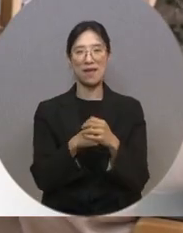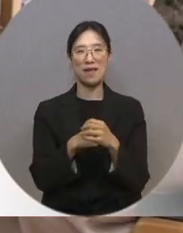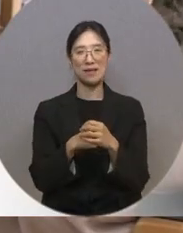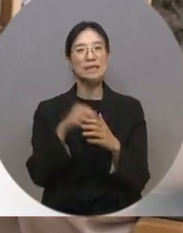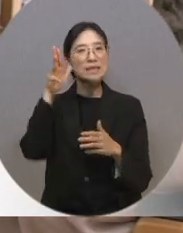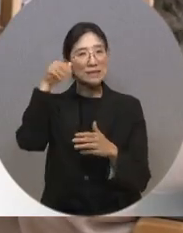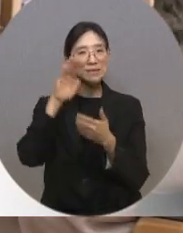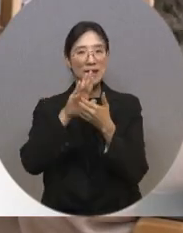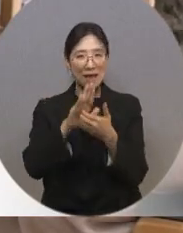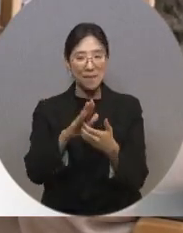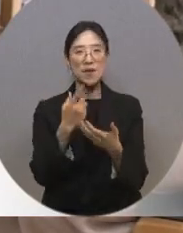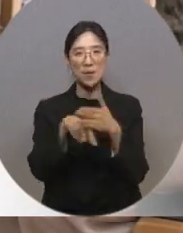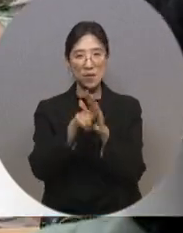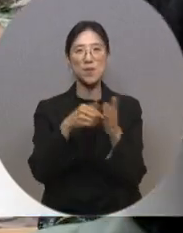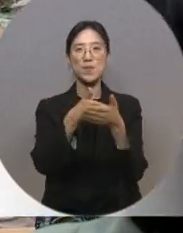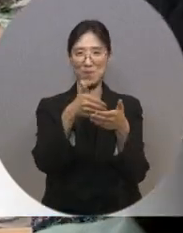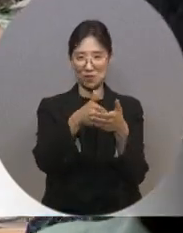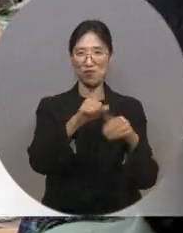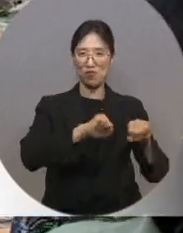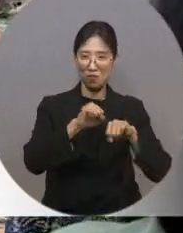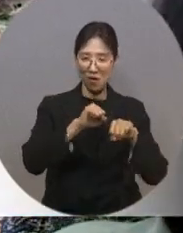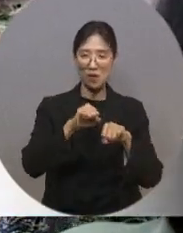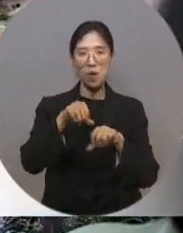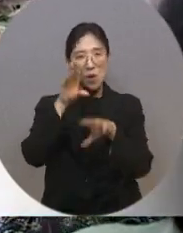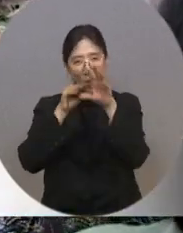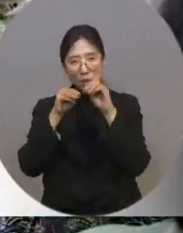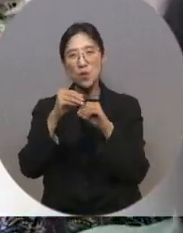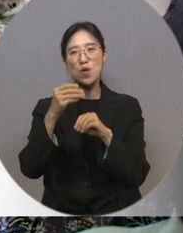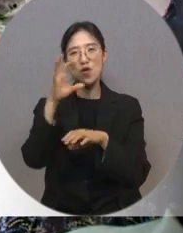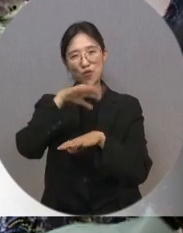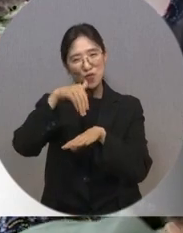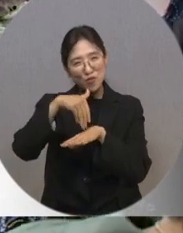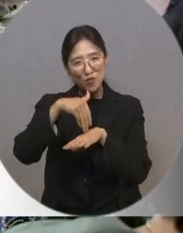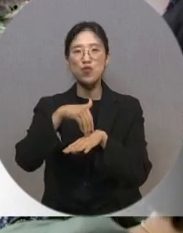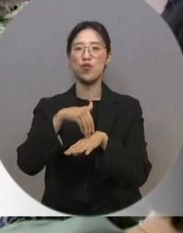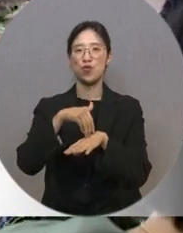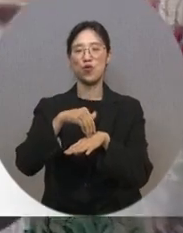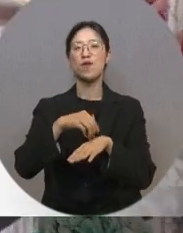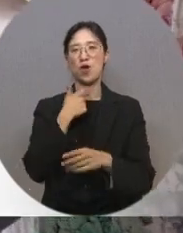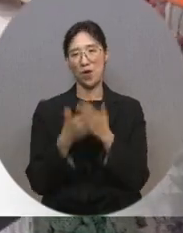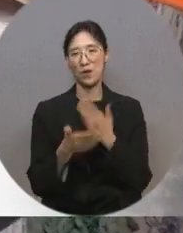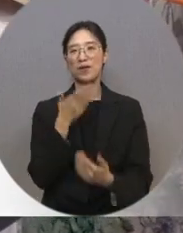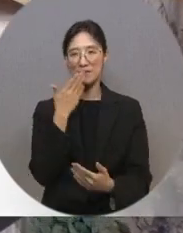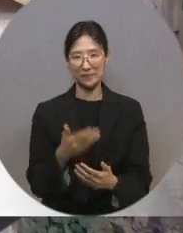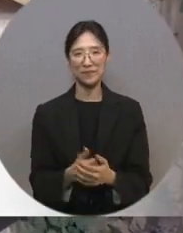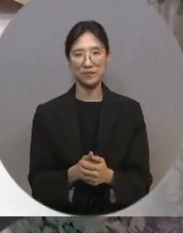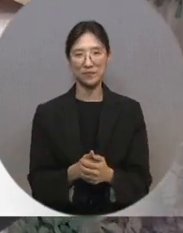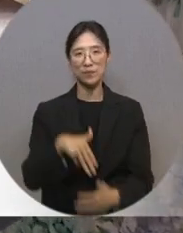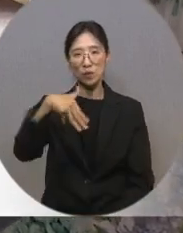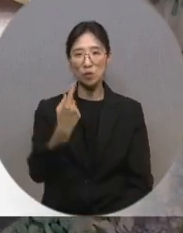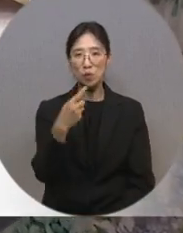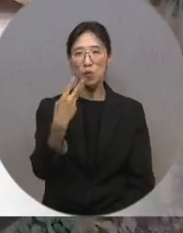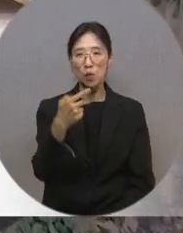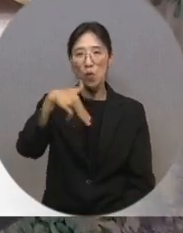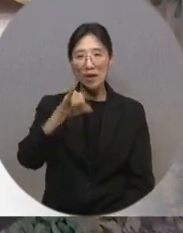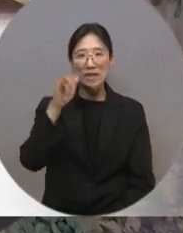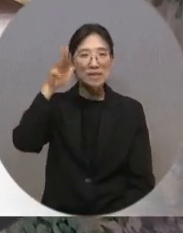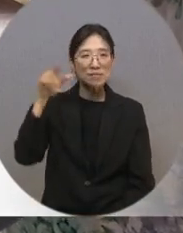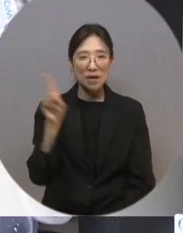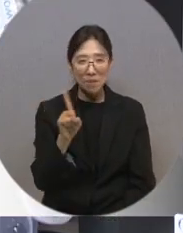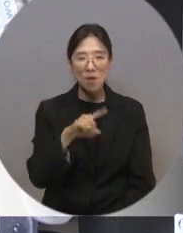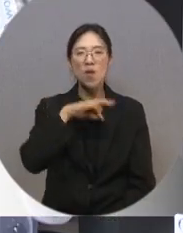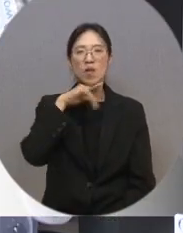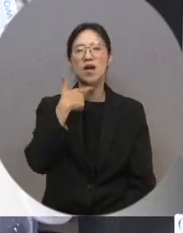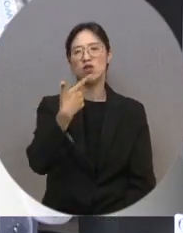예방을 위한 미술활동, 스마트 인지훈련 등을 경험할 수 있습니다. 한편 초록이 치매는 65세